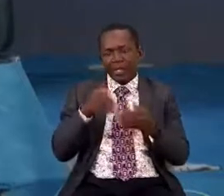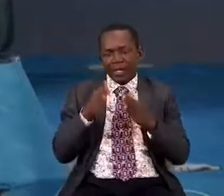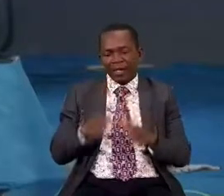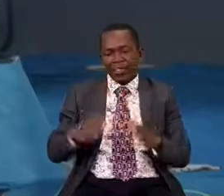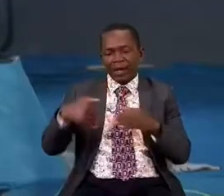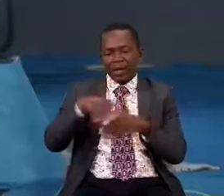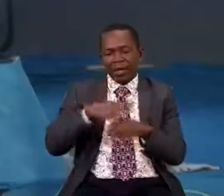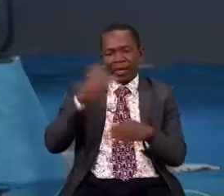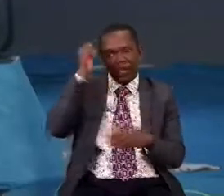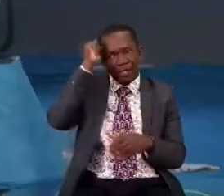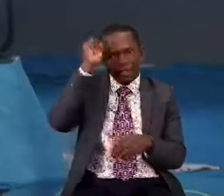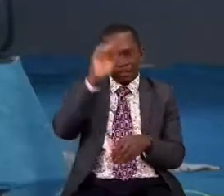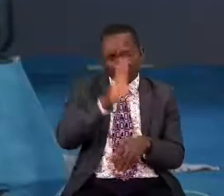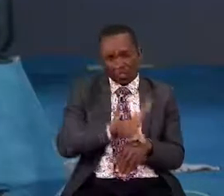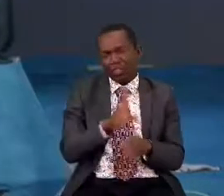désire vous faire grâce.